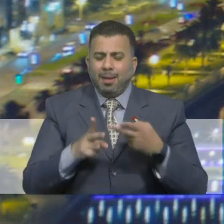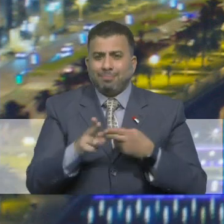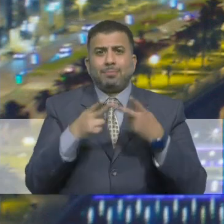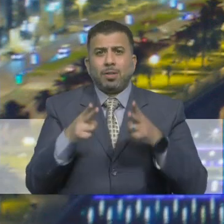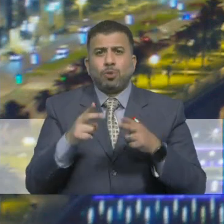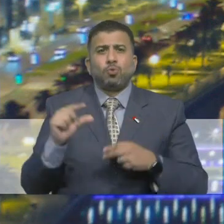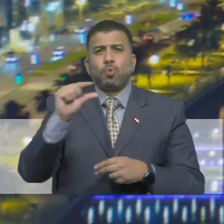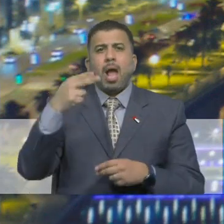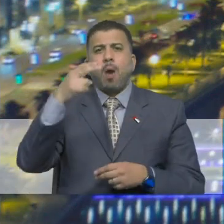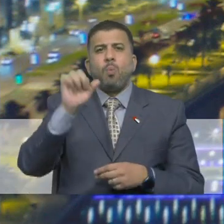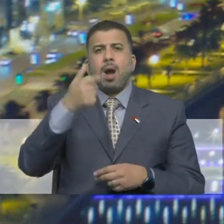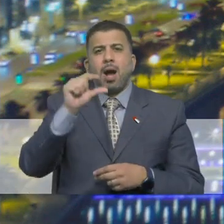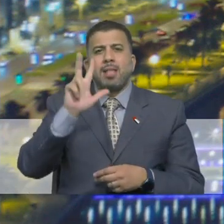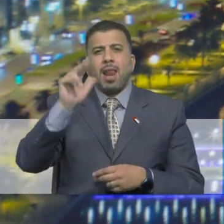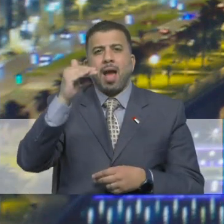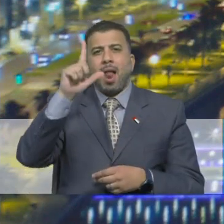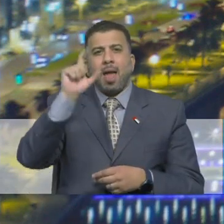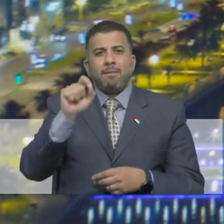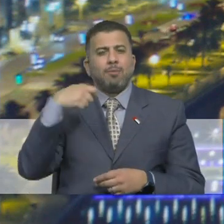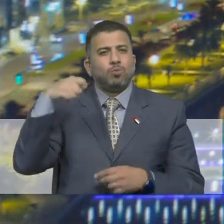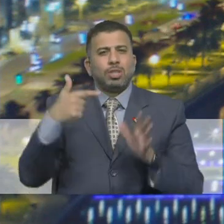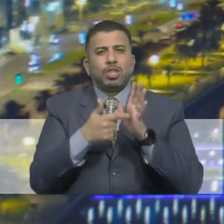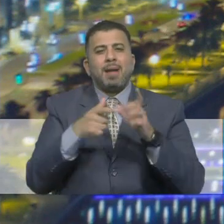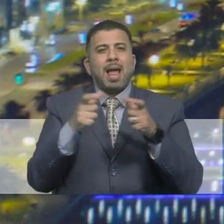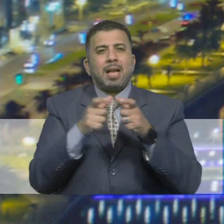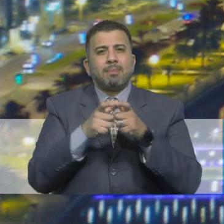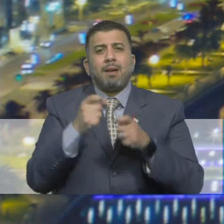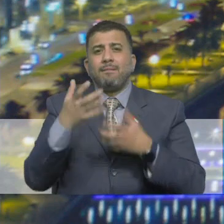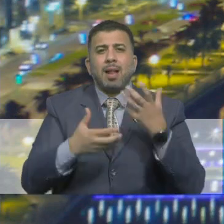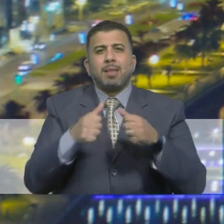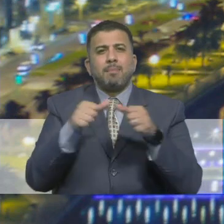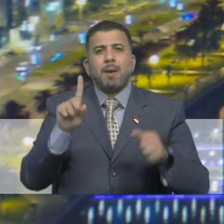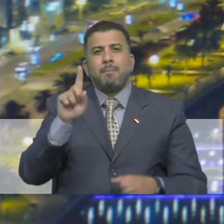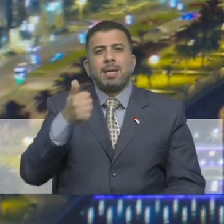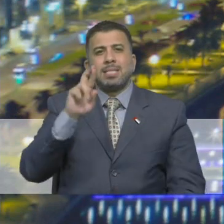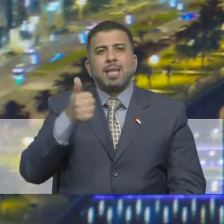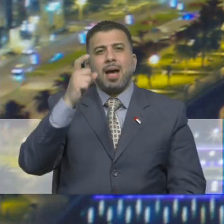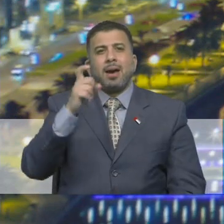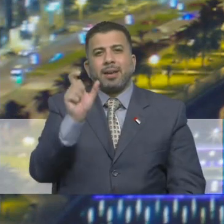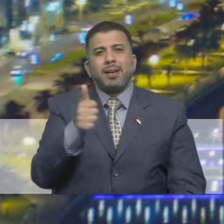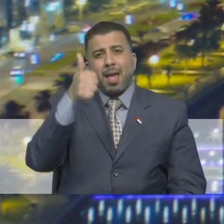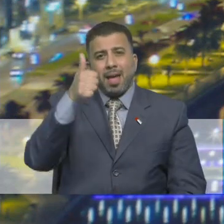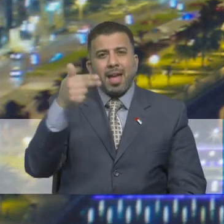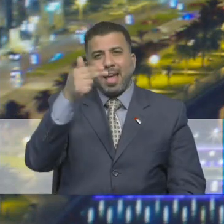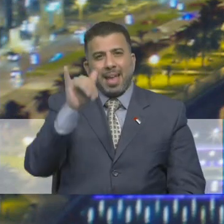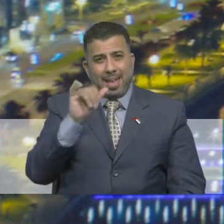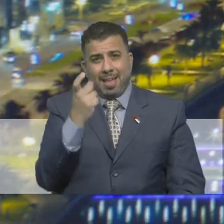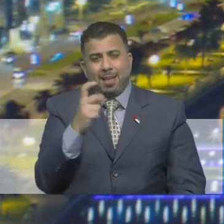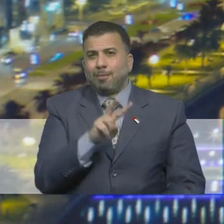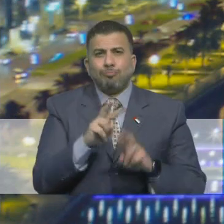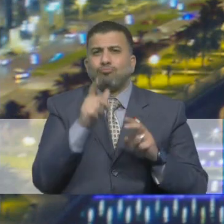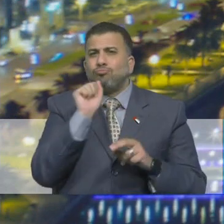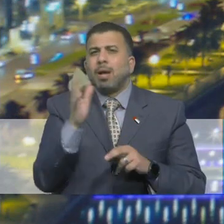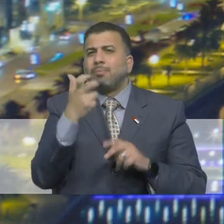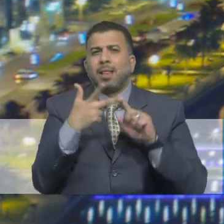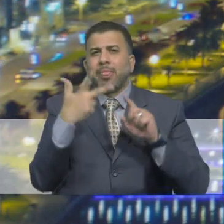افتتح الأستاذ الدكتور عواد الخلف مدير الجامعة القاسمية فعاليات معرض بازار نغير في دورته الثالثة الذي